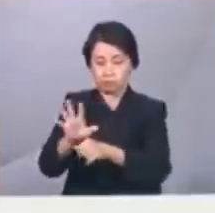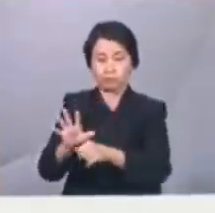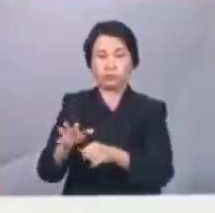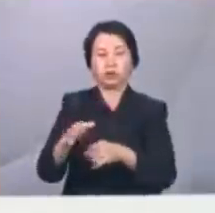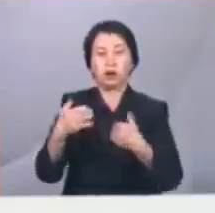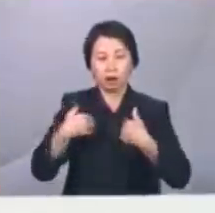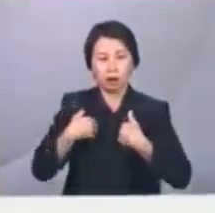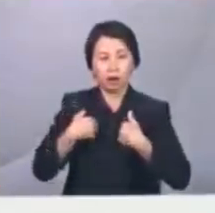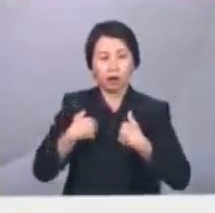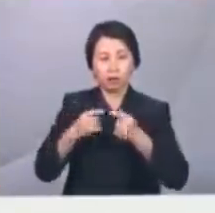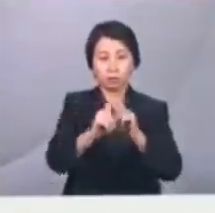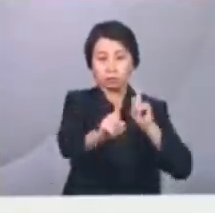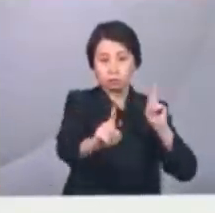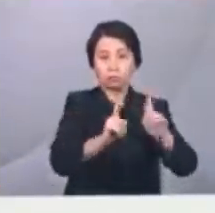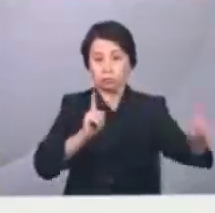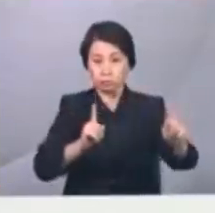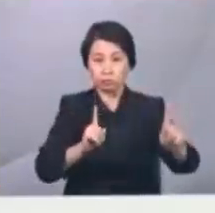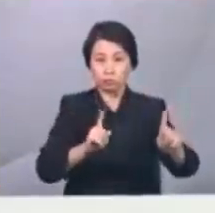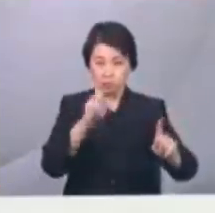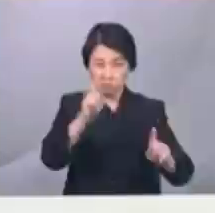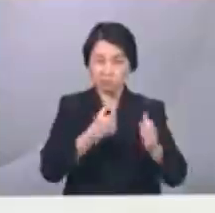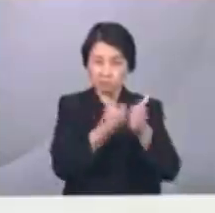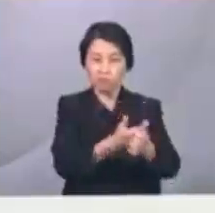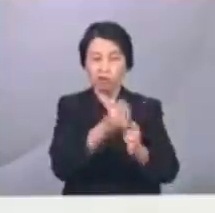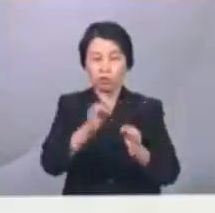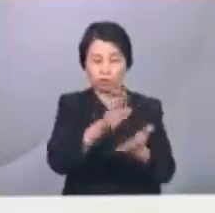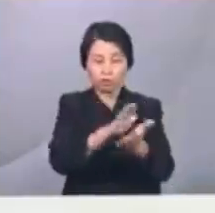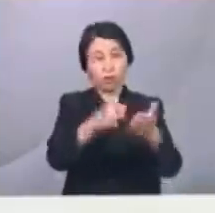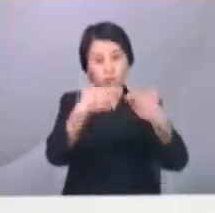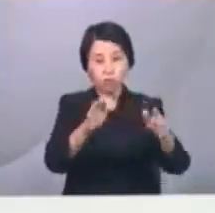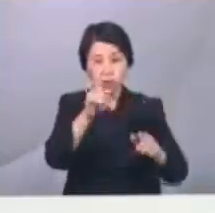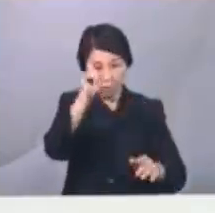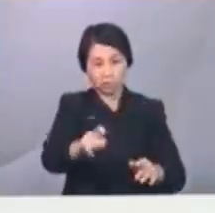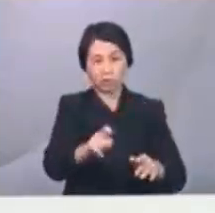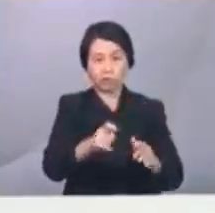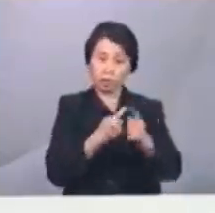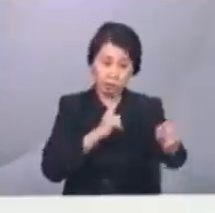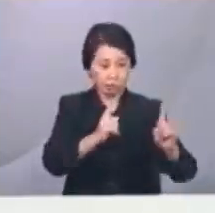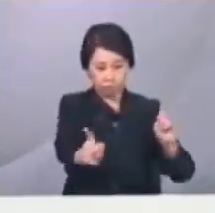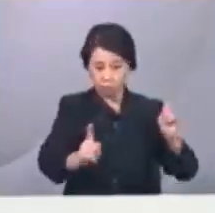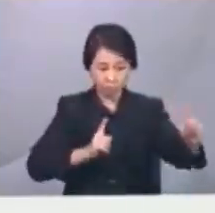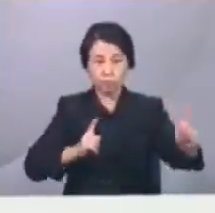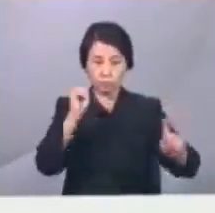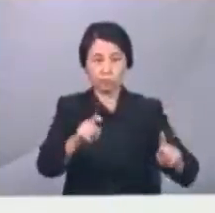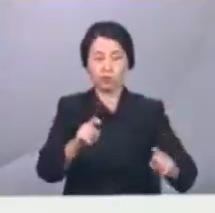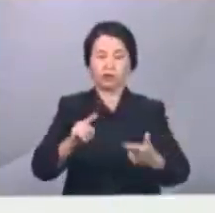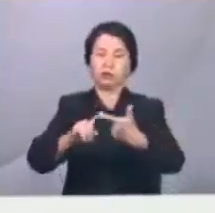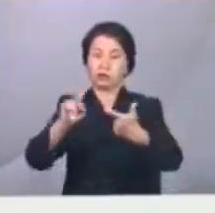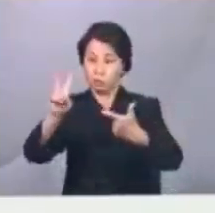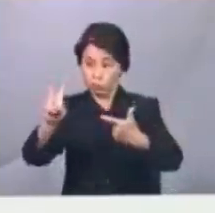adakah penjarakan sosial tu akan terpakai walaupun sekolah itu dibuka selepas pasca COVID-19? Soalan yang kedua tadi doktor dah bagi